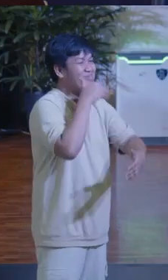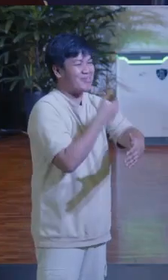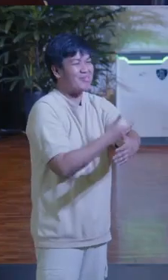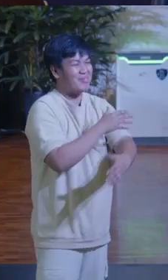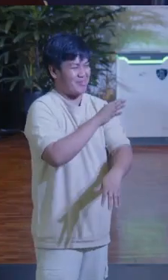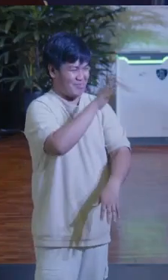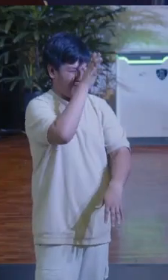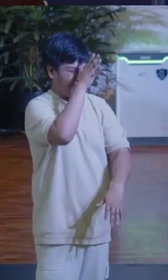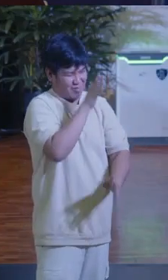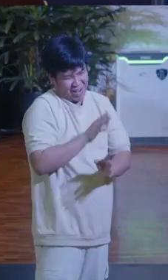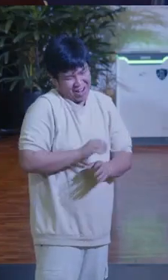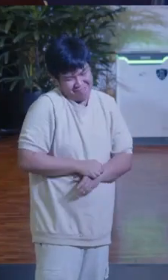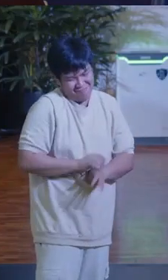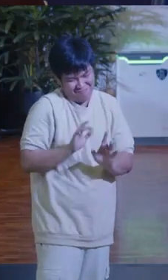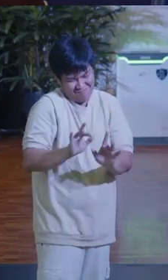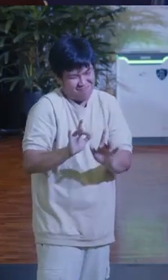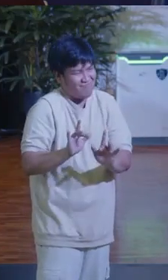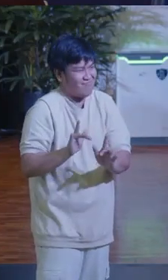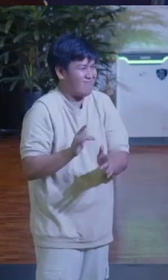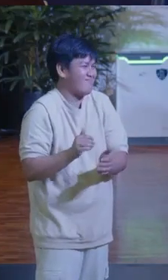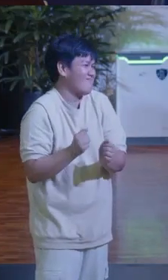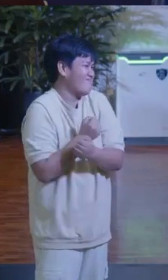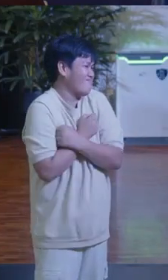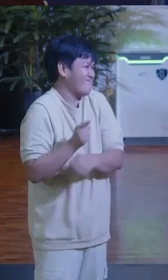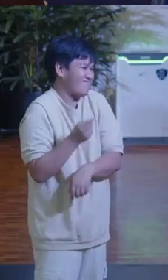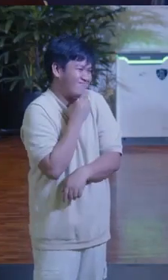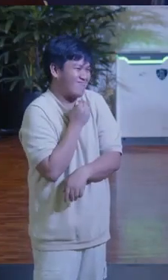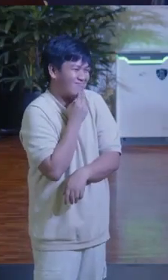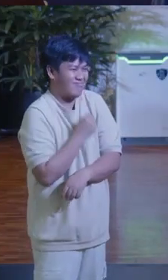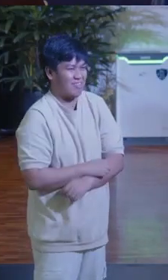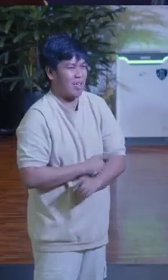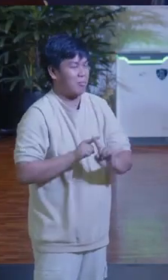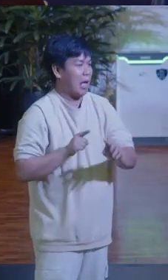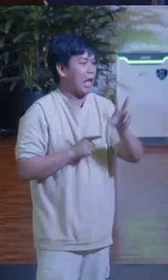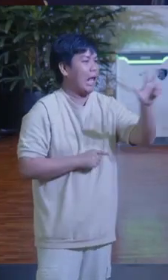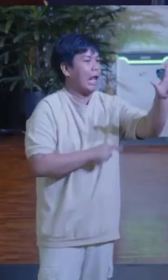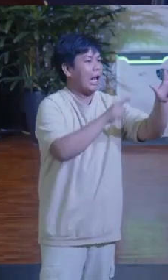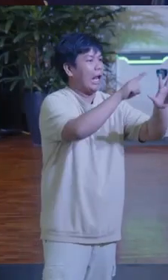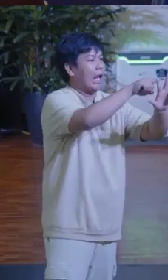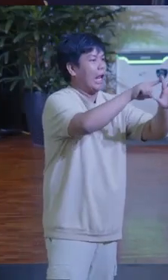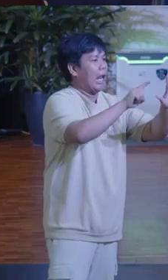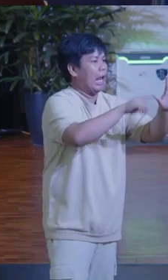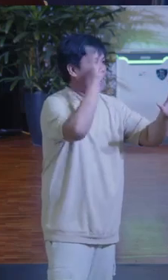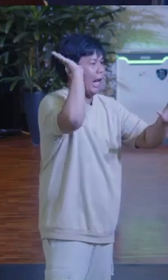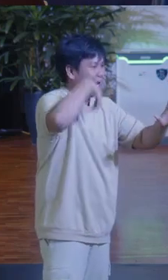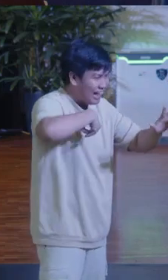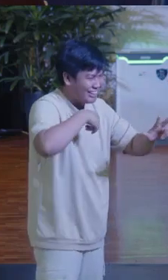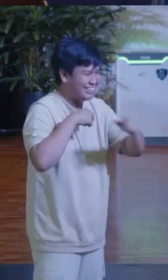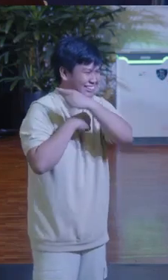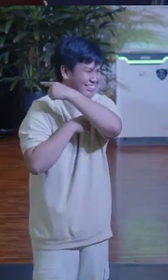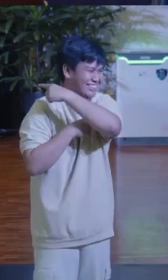lalaki na lahat, malilikot, magulo, no? Matigas ang ulo.